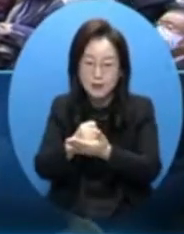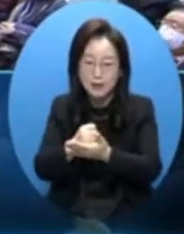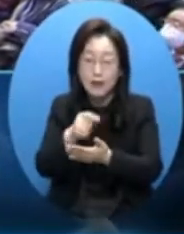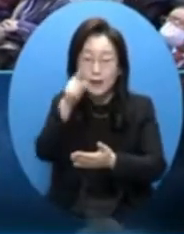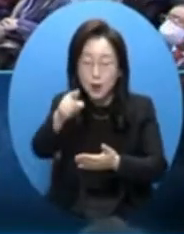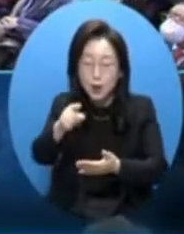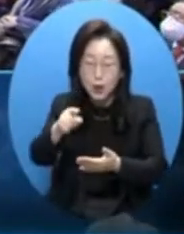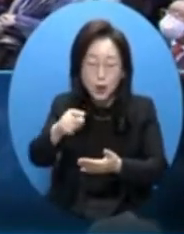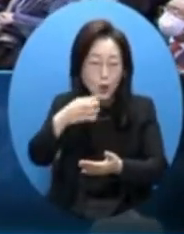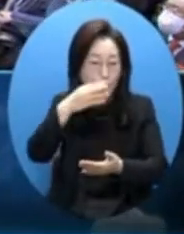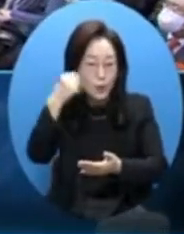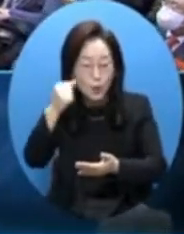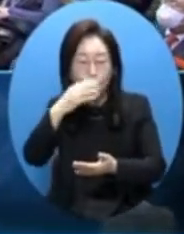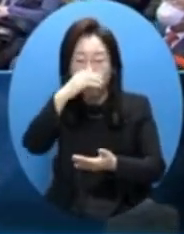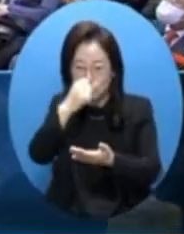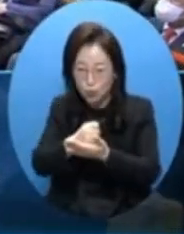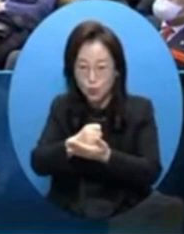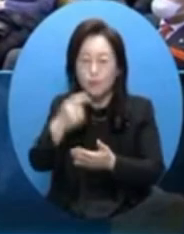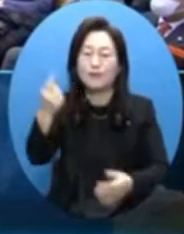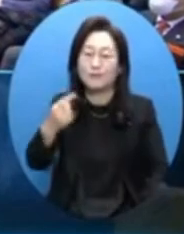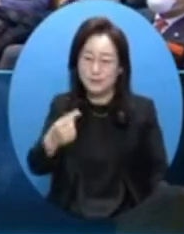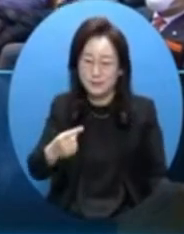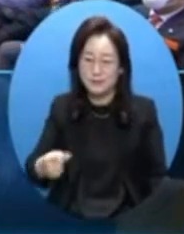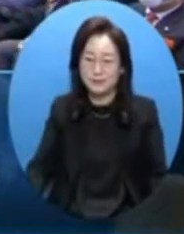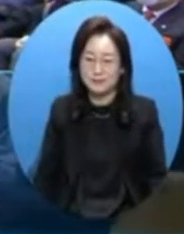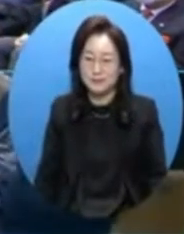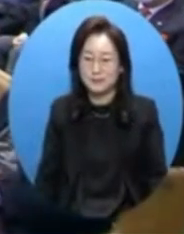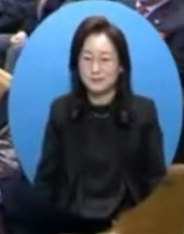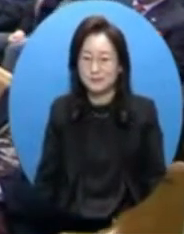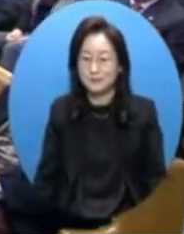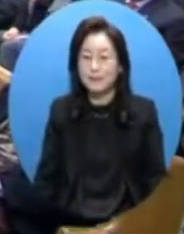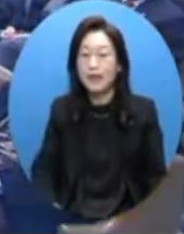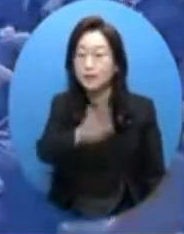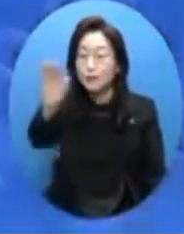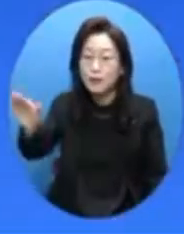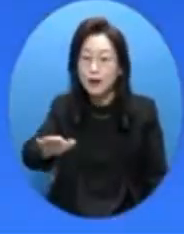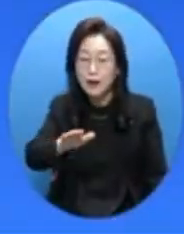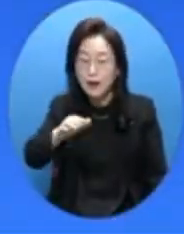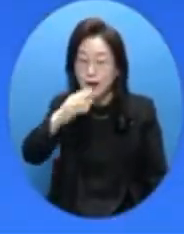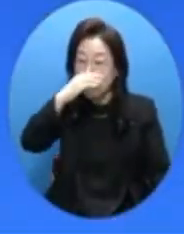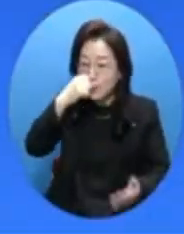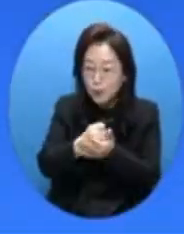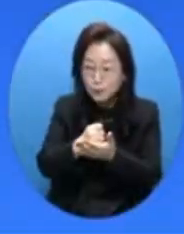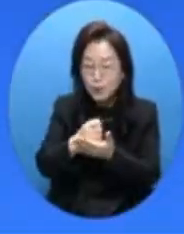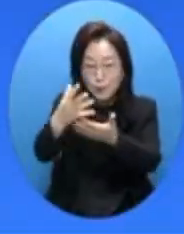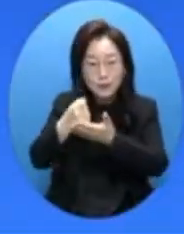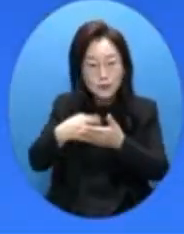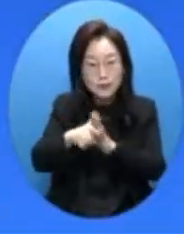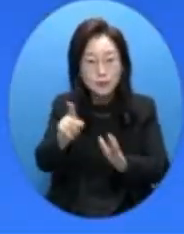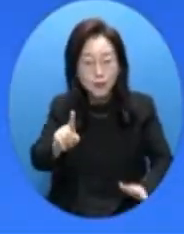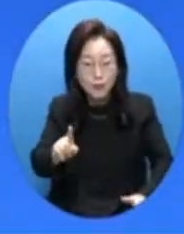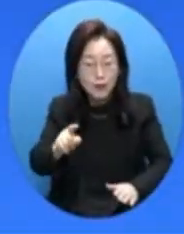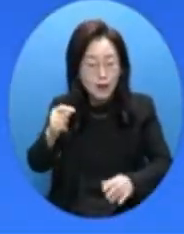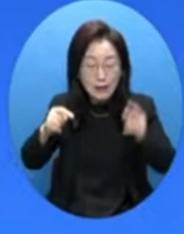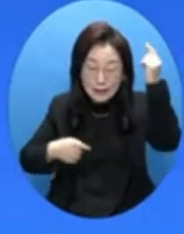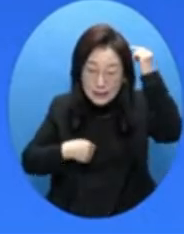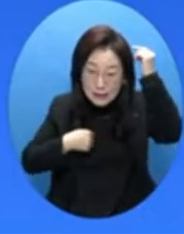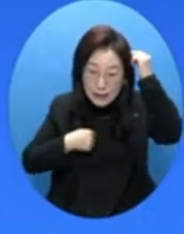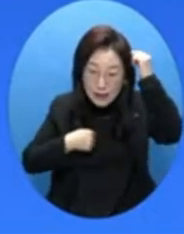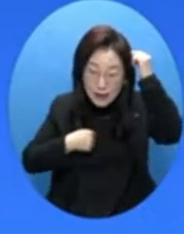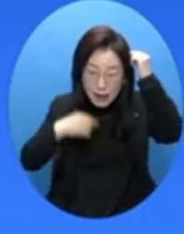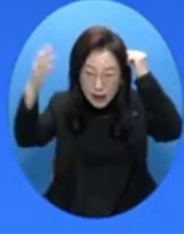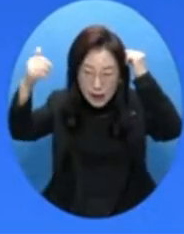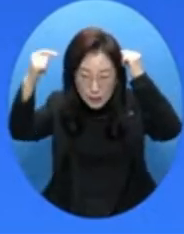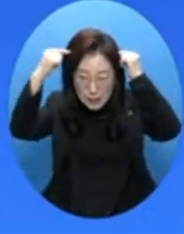내가 형통하리라 우리가 형태의 삶을 살기 위해서는 내 생각을 하나님의 생각으로 바꿔야